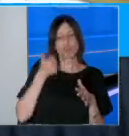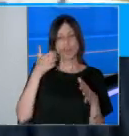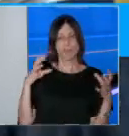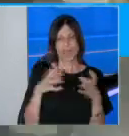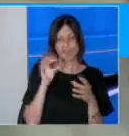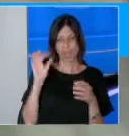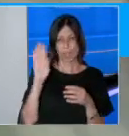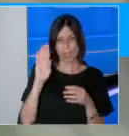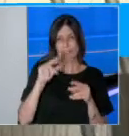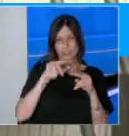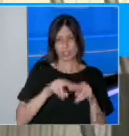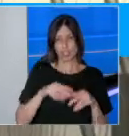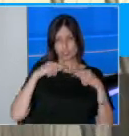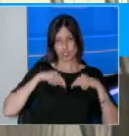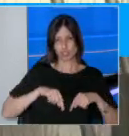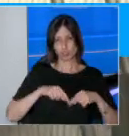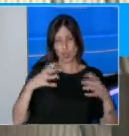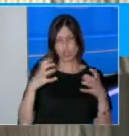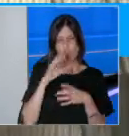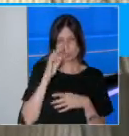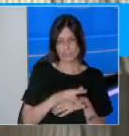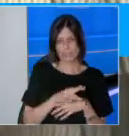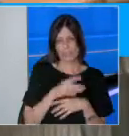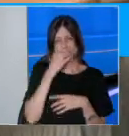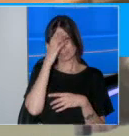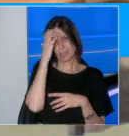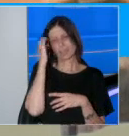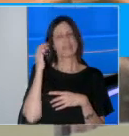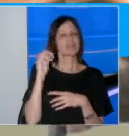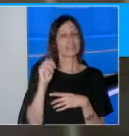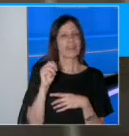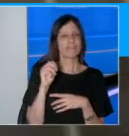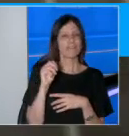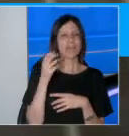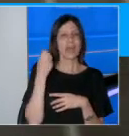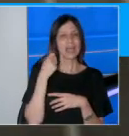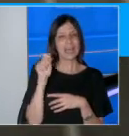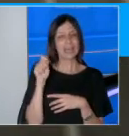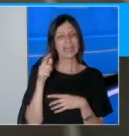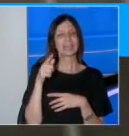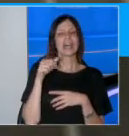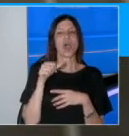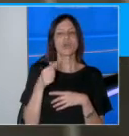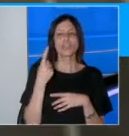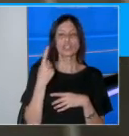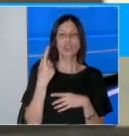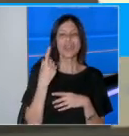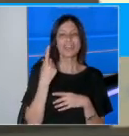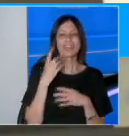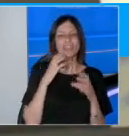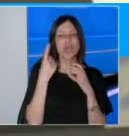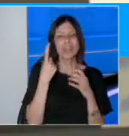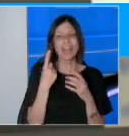בנימין נתניהו, יישאר יושב ראש האופוזיציה? אני מבקש לה, קראי לי, נדב היקר, עיתונאי אחד, ערוץ תקשורת אחד,